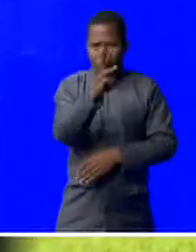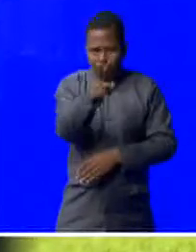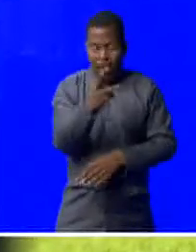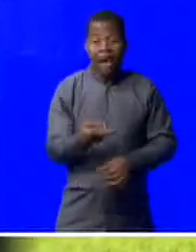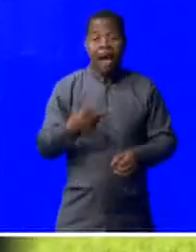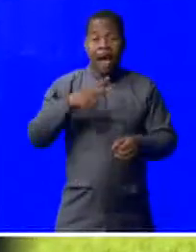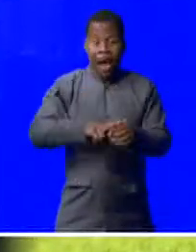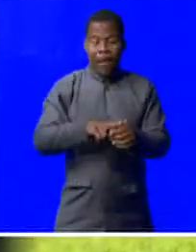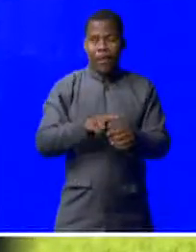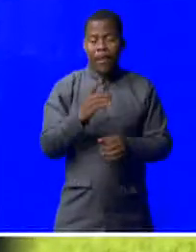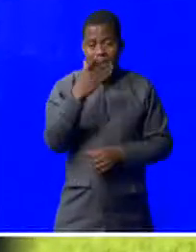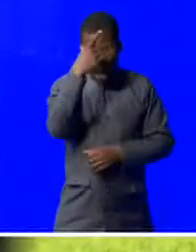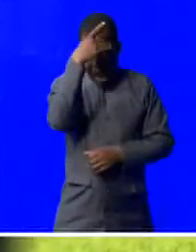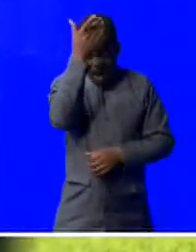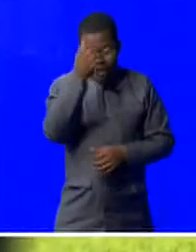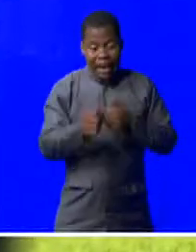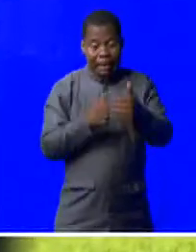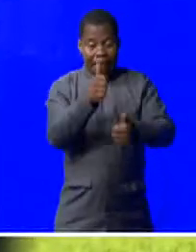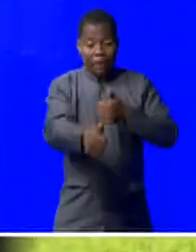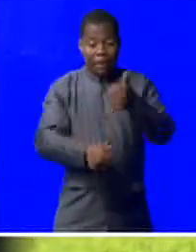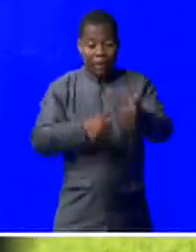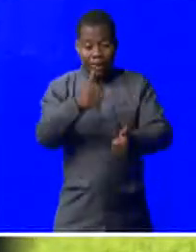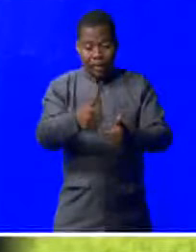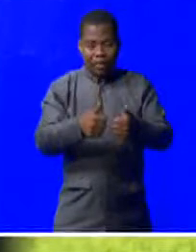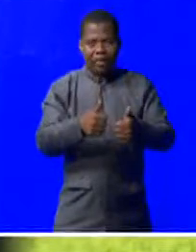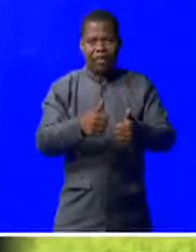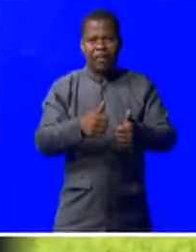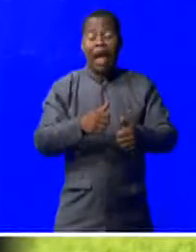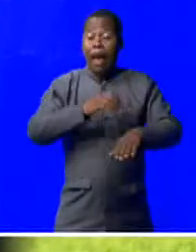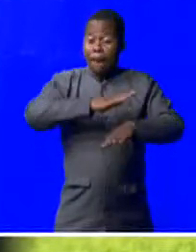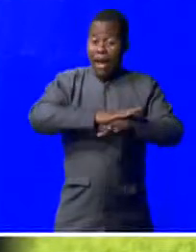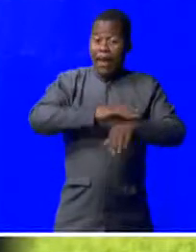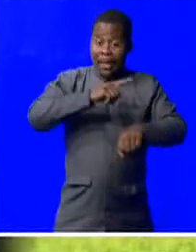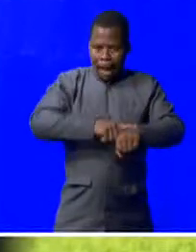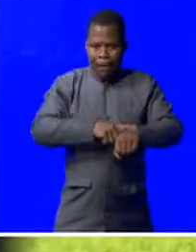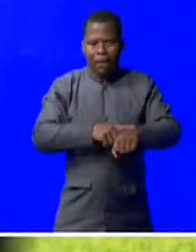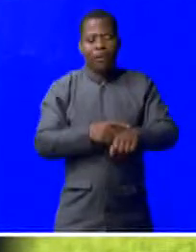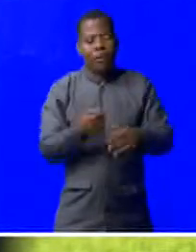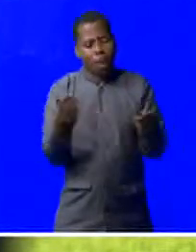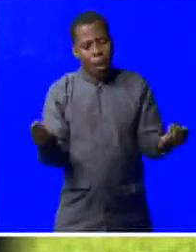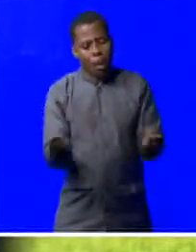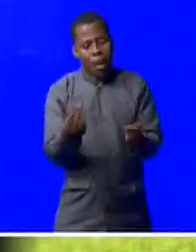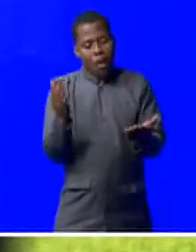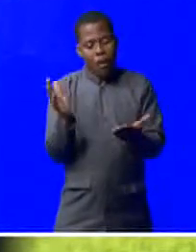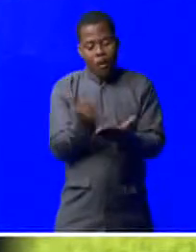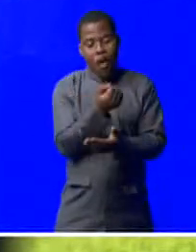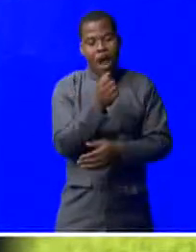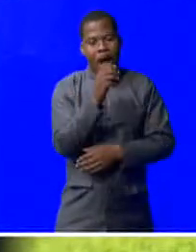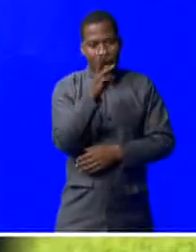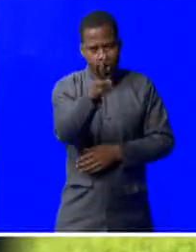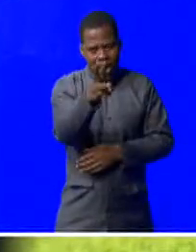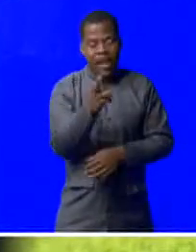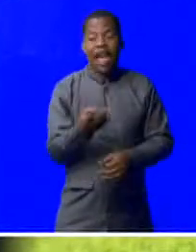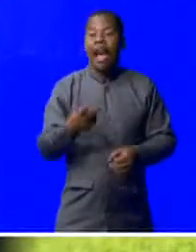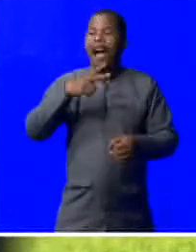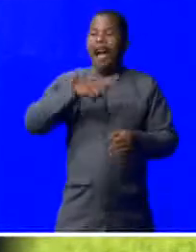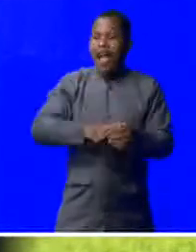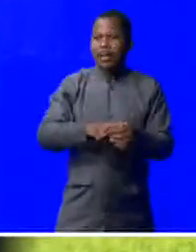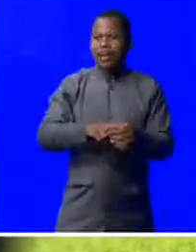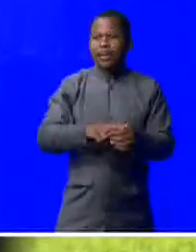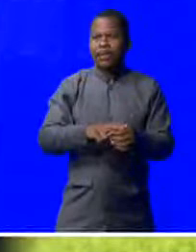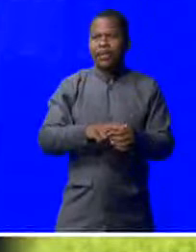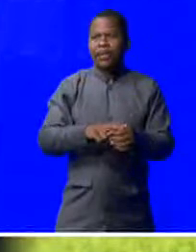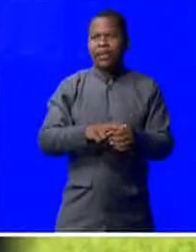ku deliver ema services ngeligalelo lelikhulu ngaleyo ndlela lama services kwecala